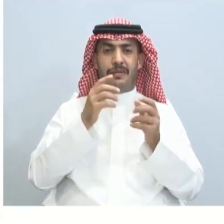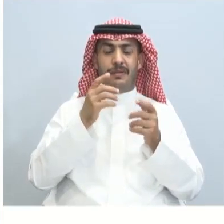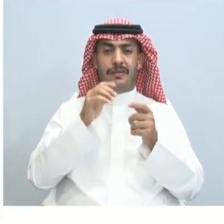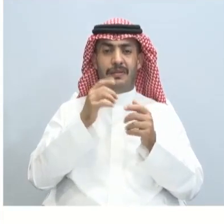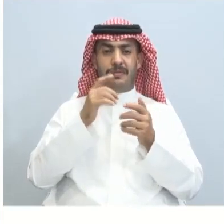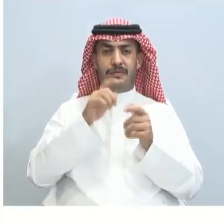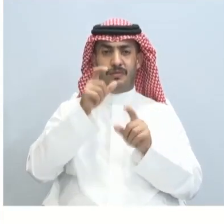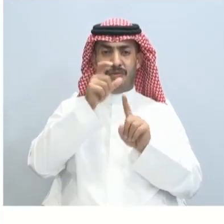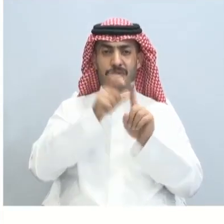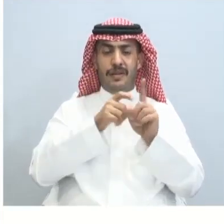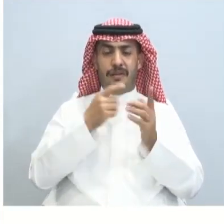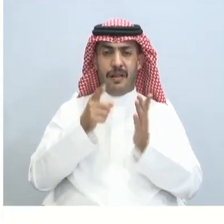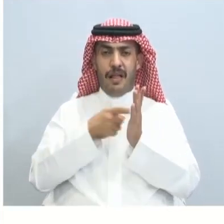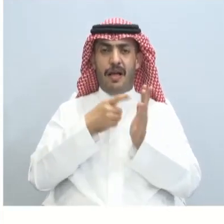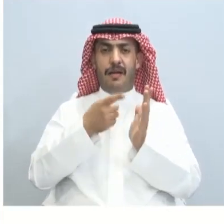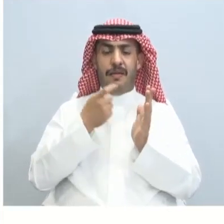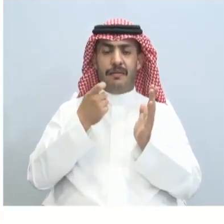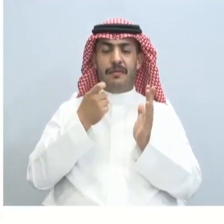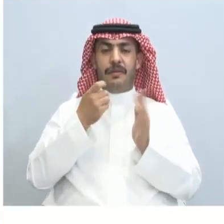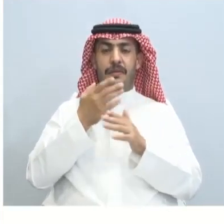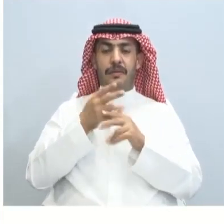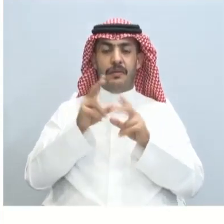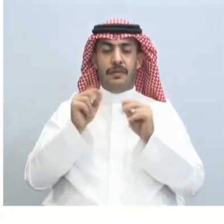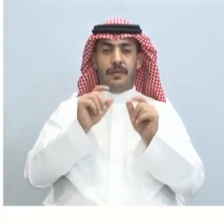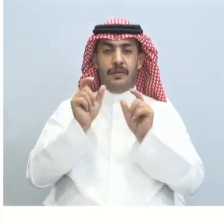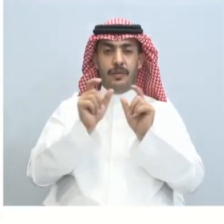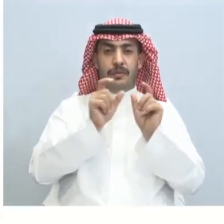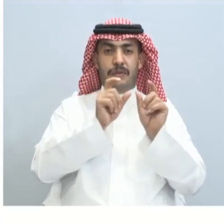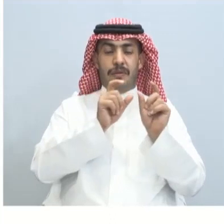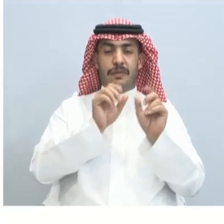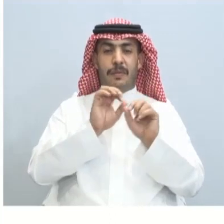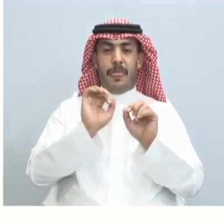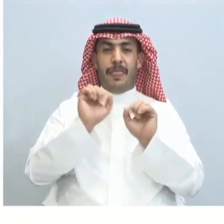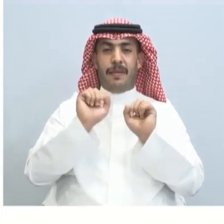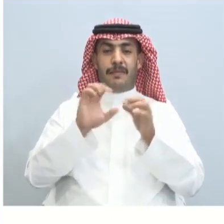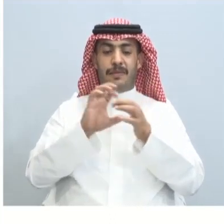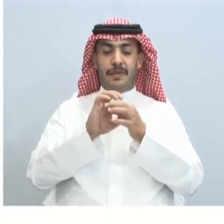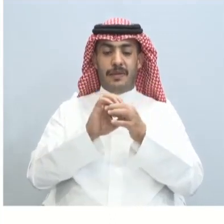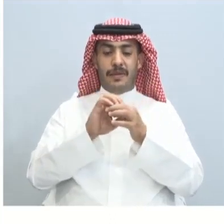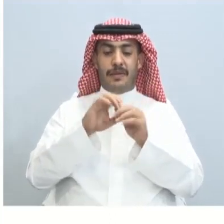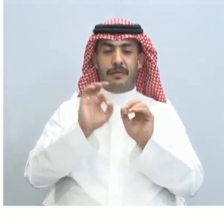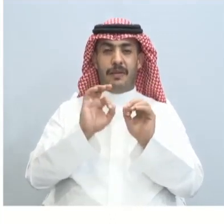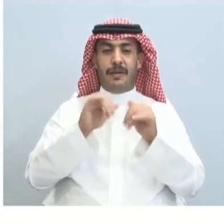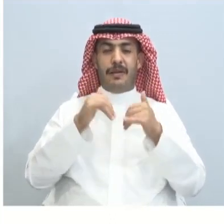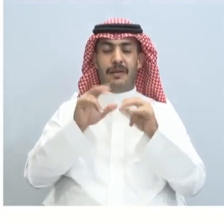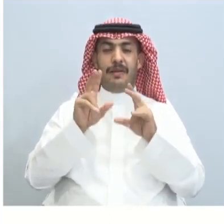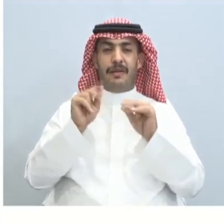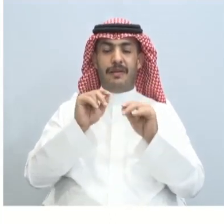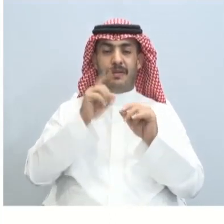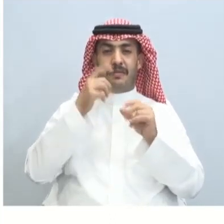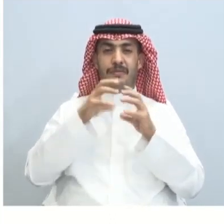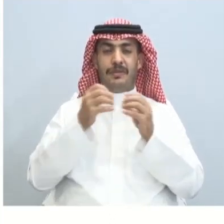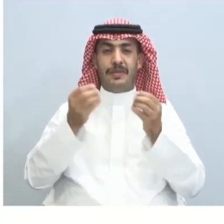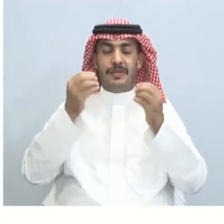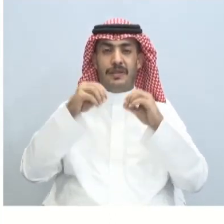يقراها الشخص وتكون واضحه بمعنى ان تكون الجمل المكتوبه تعني نفس المعنى المقصود بحيث لا تفسر